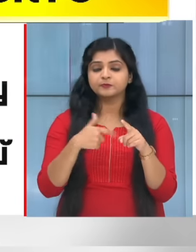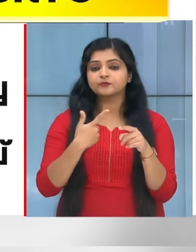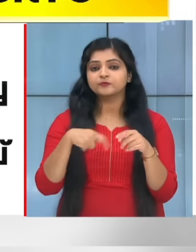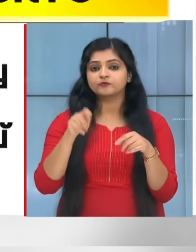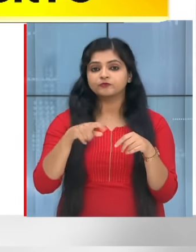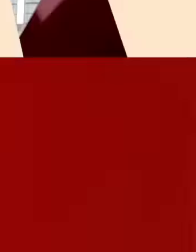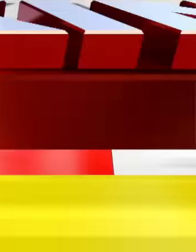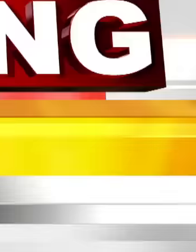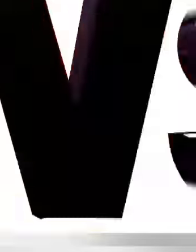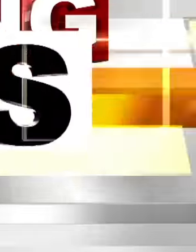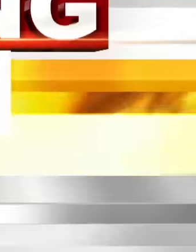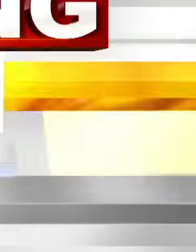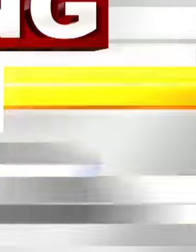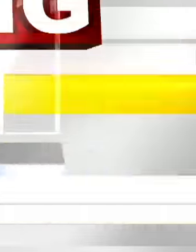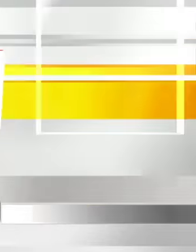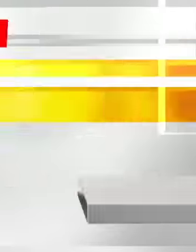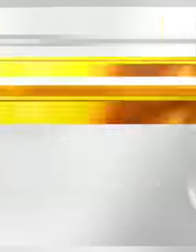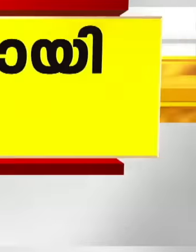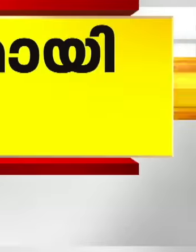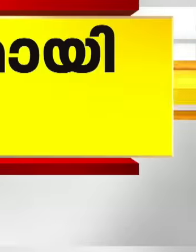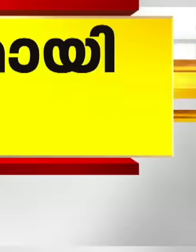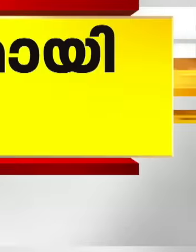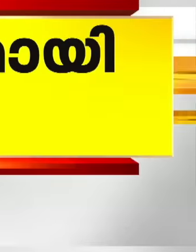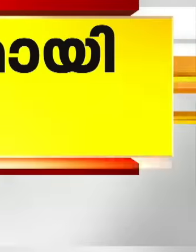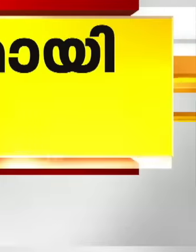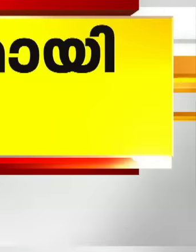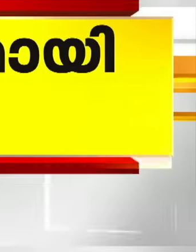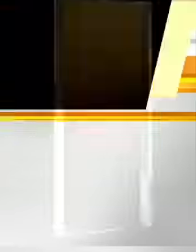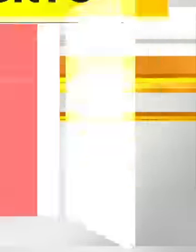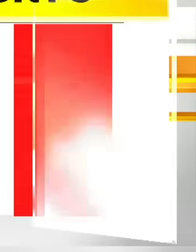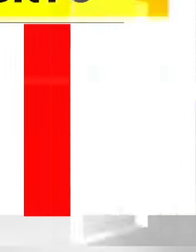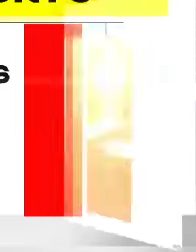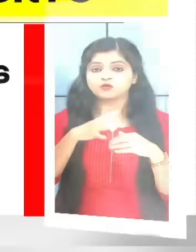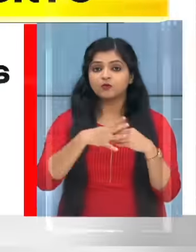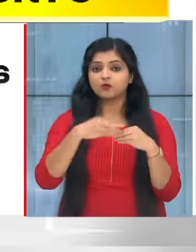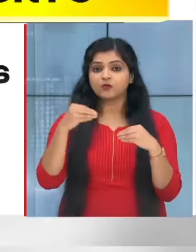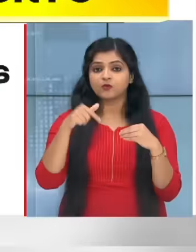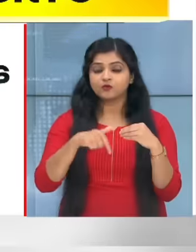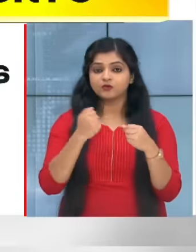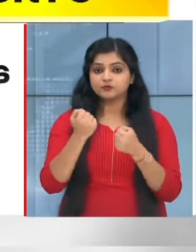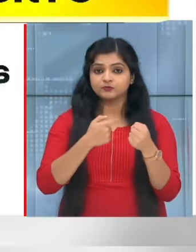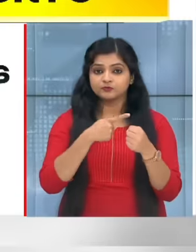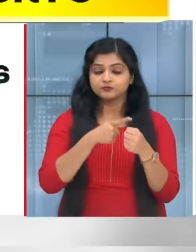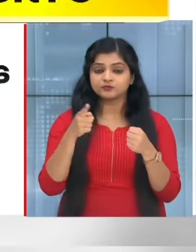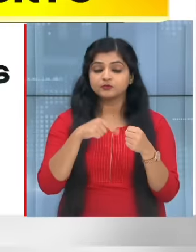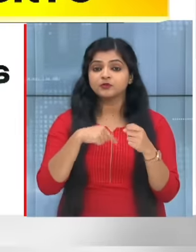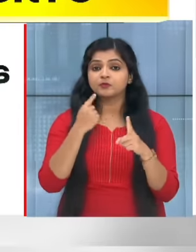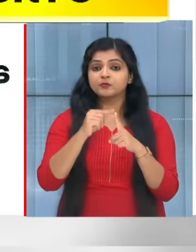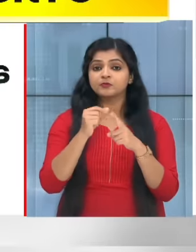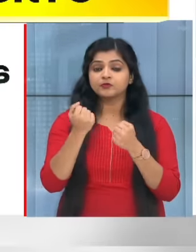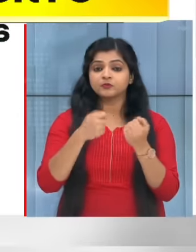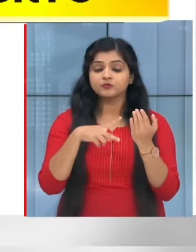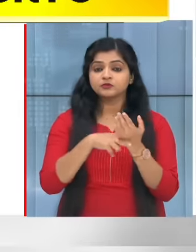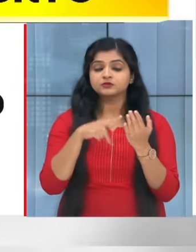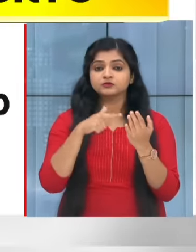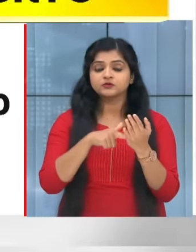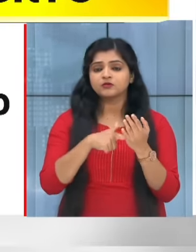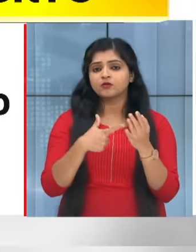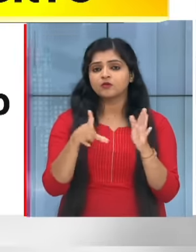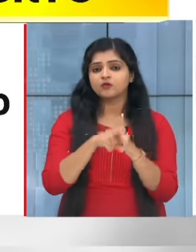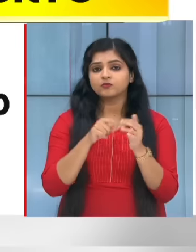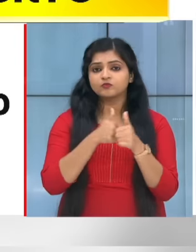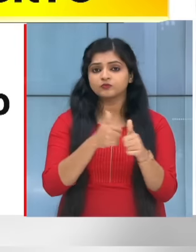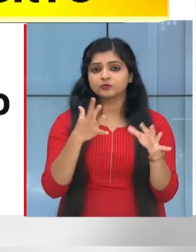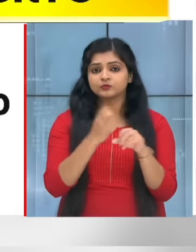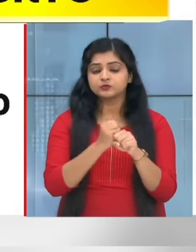ഇത്തരത്തിൽ KSRTC സർവീസ് നടത്തുന്ന ദീർഘദൂര സർവീസുകളിൽ സ്വകാര്യ ബസ്സുകൾ നിയമങ്ങൾ ലംഘിച്ച് സർവീസ് നടത്തുന്നു